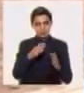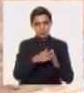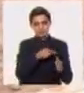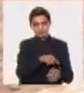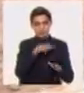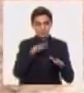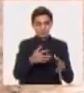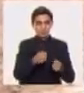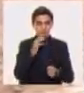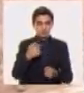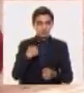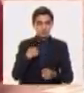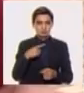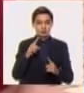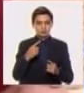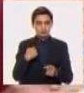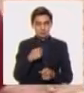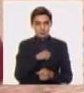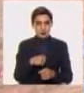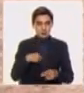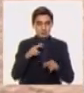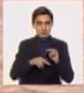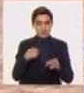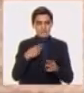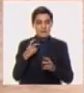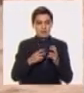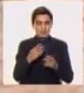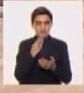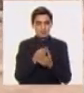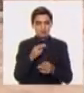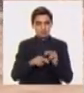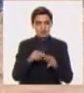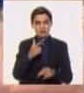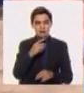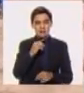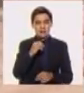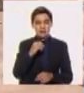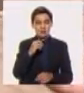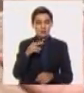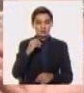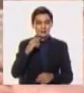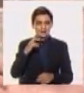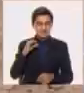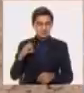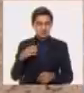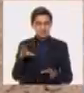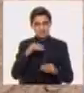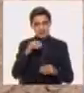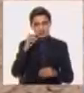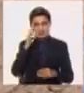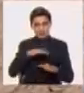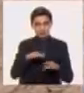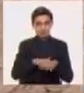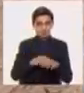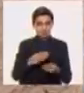үміттенесіз ба? Үміттенмеймін, өзім істеп жатқан фирмам осы жерде геодезистпін. Енді ел халық беріп жатыр ғой енді. Жаңа